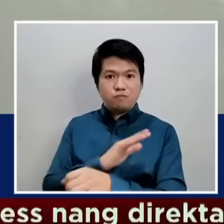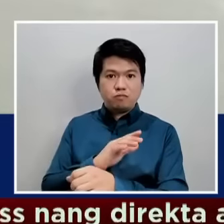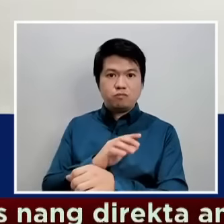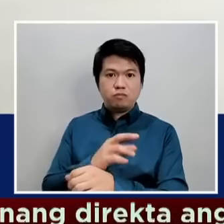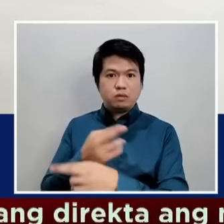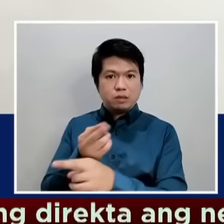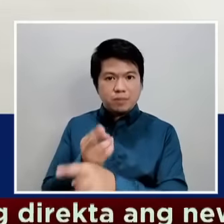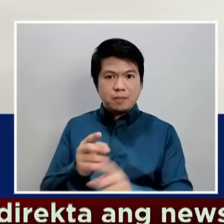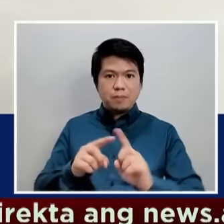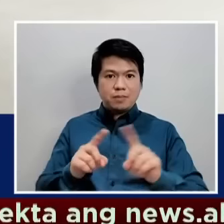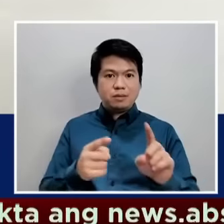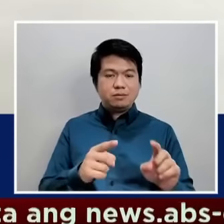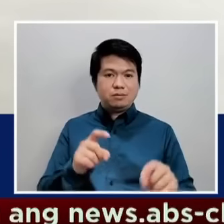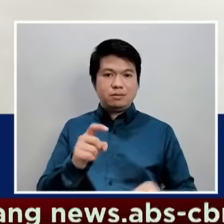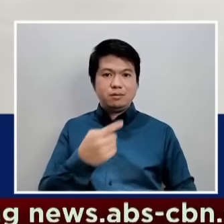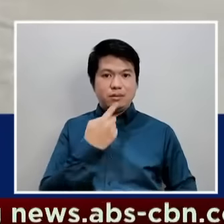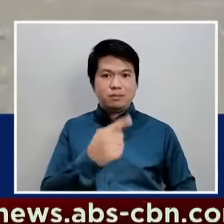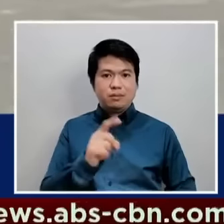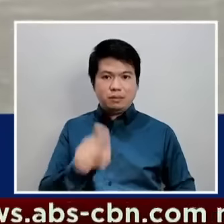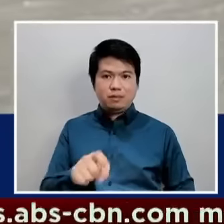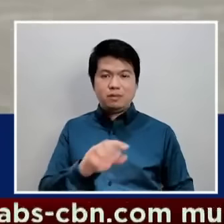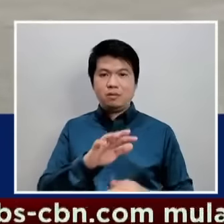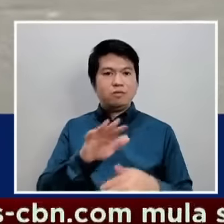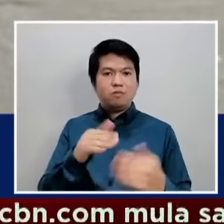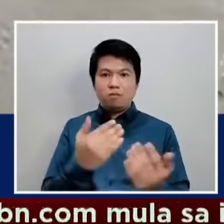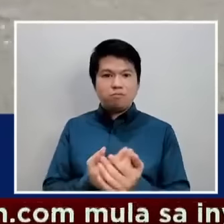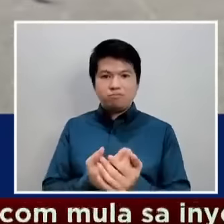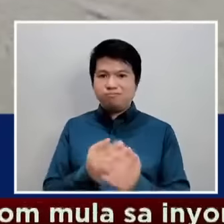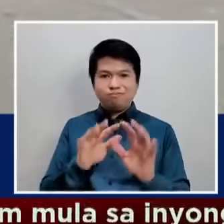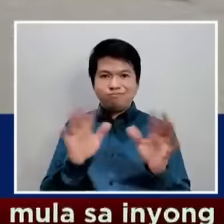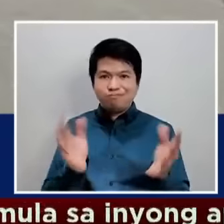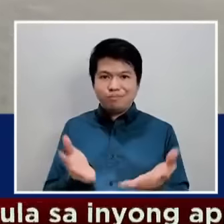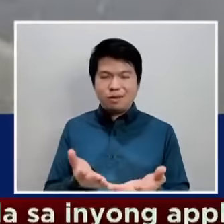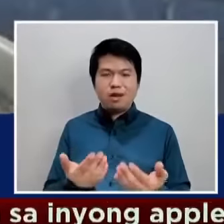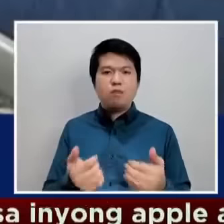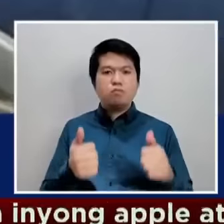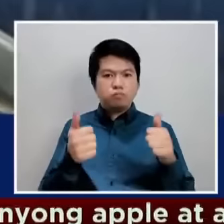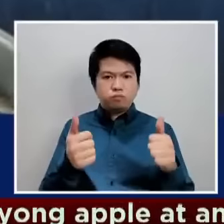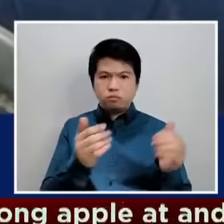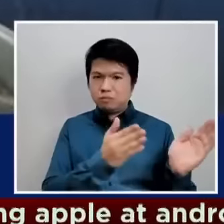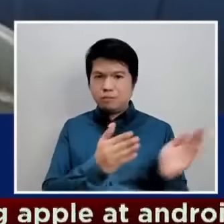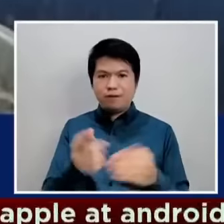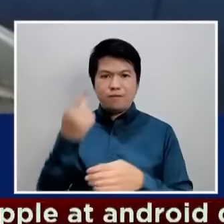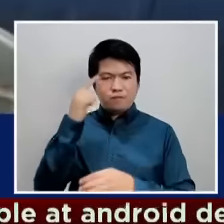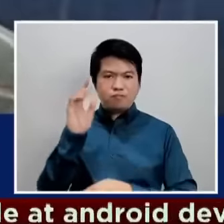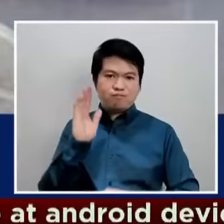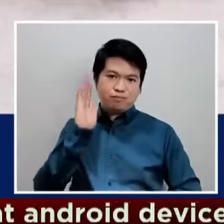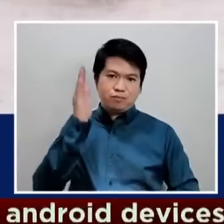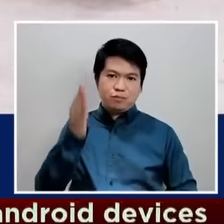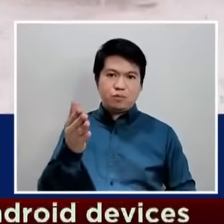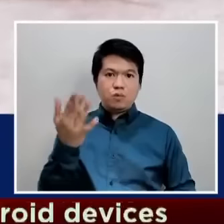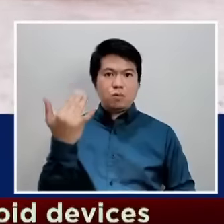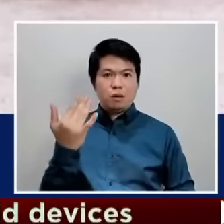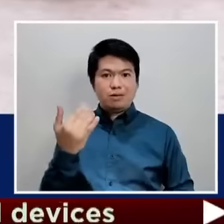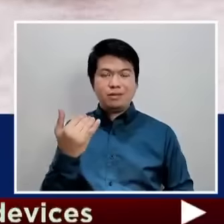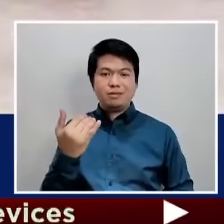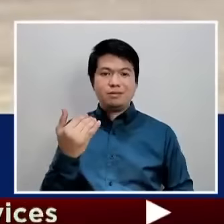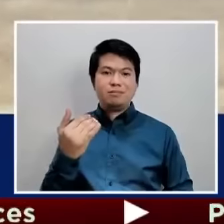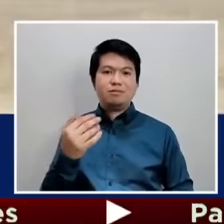UNEP, dapat kumilos ang buong mundo ng may maayos na plano para sa hinaharap dahil nakasalalay dito ang buhay